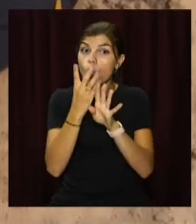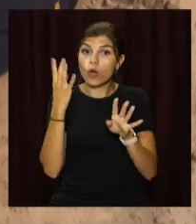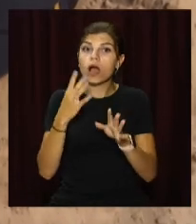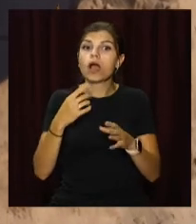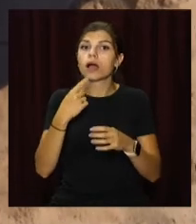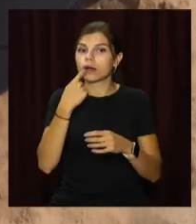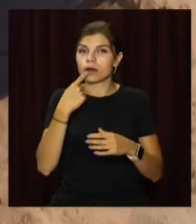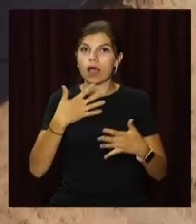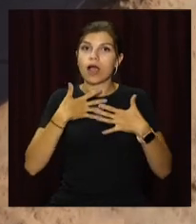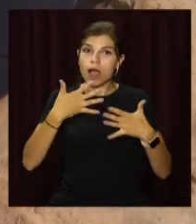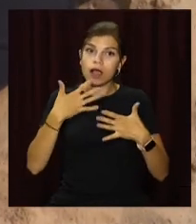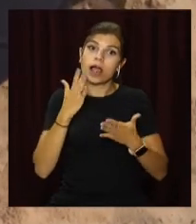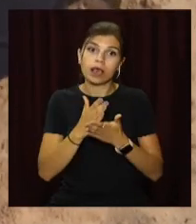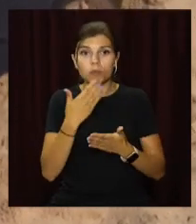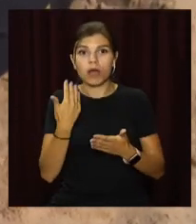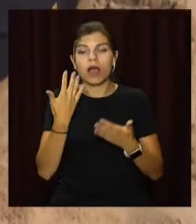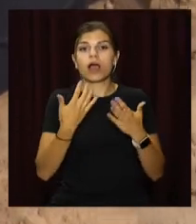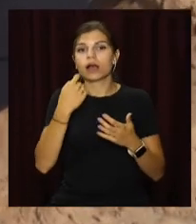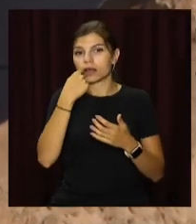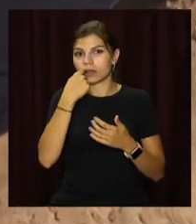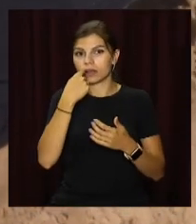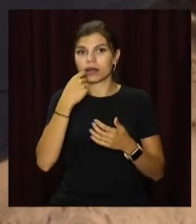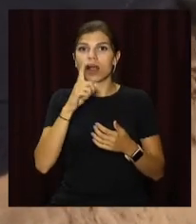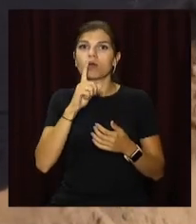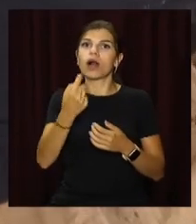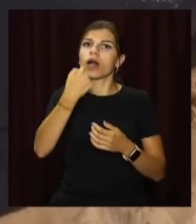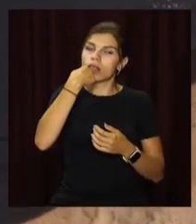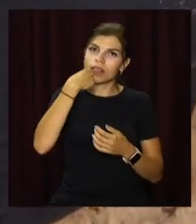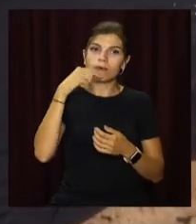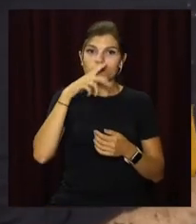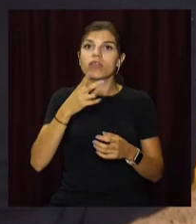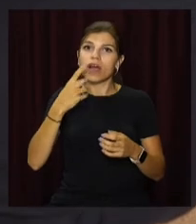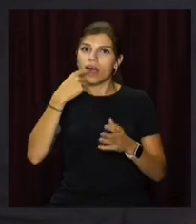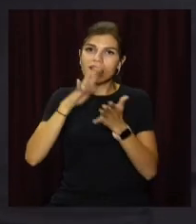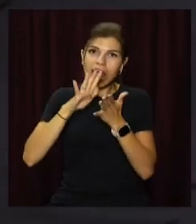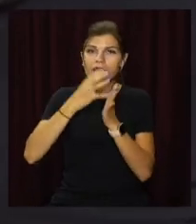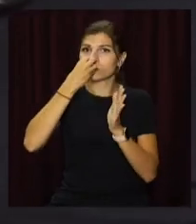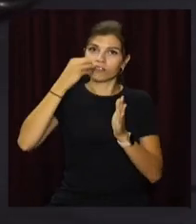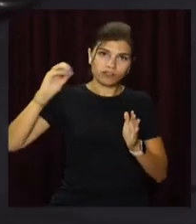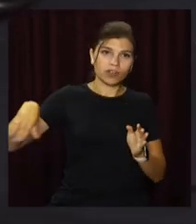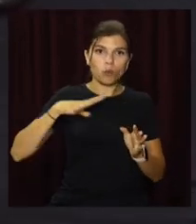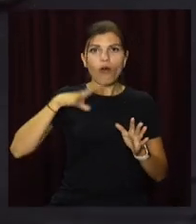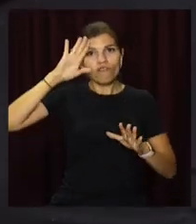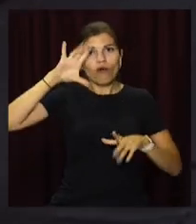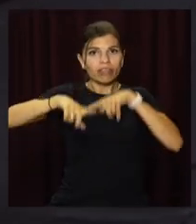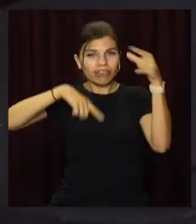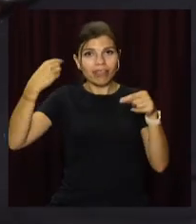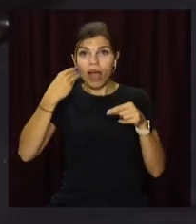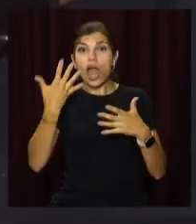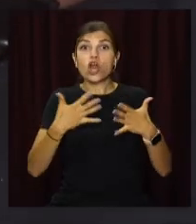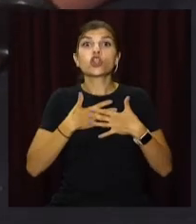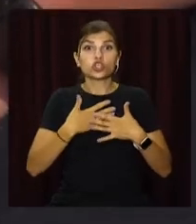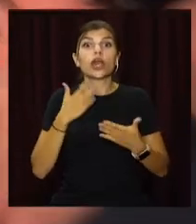йому дихальні путі. Якщо у нього там тіна, щось попало, то його треба звлечь. Тобто потім, слухаємо, якщо дише, вложимо